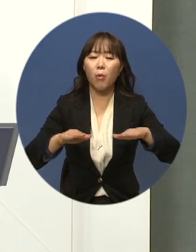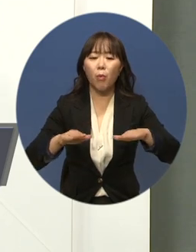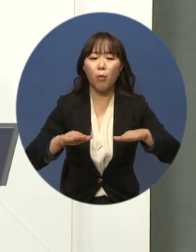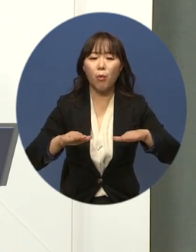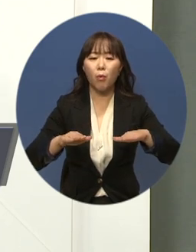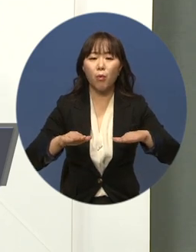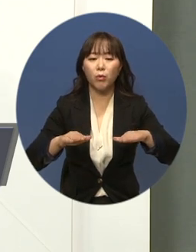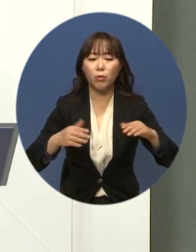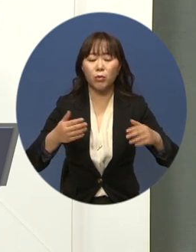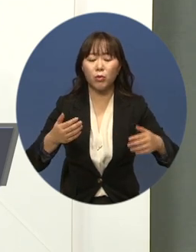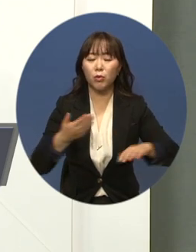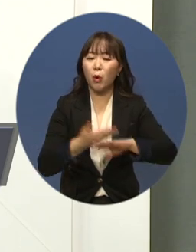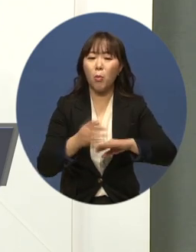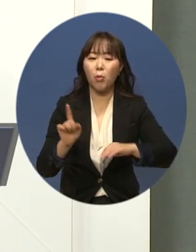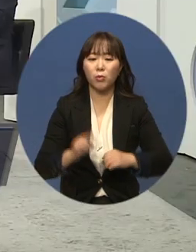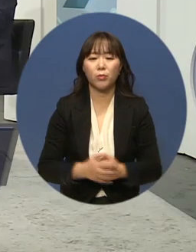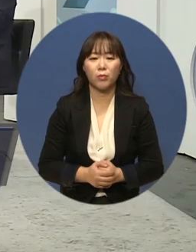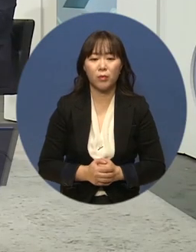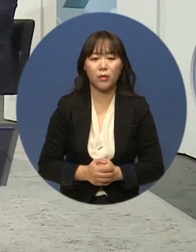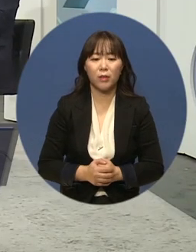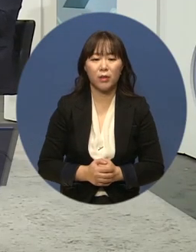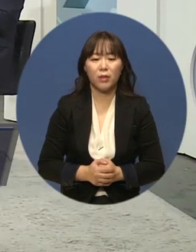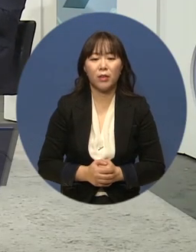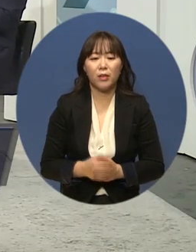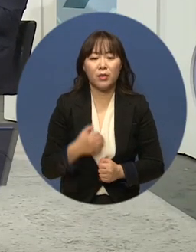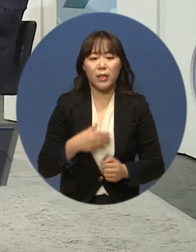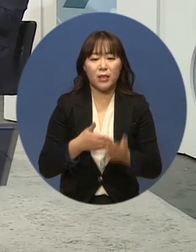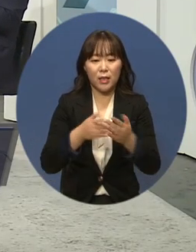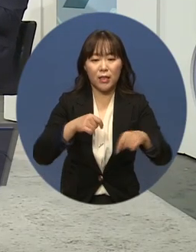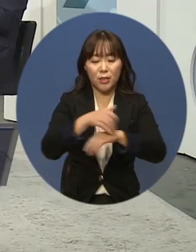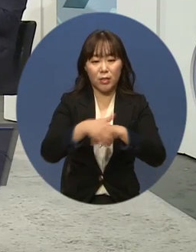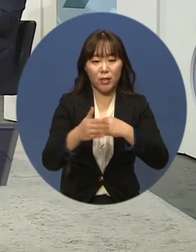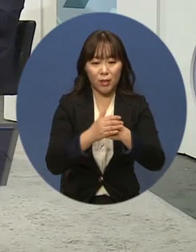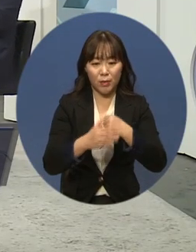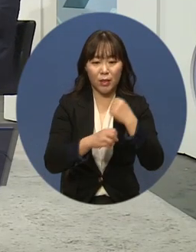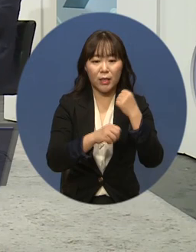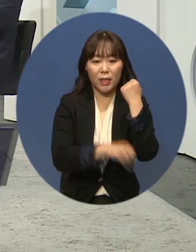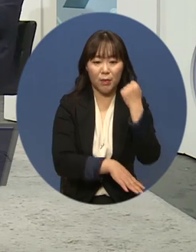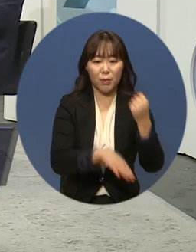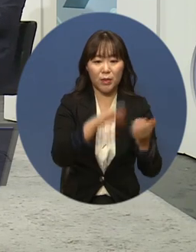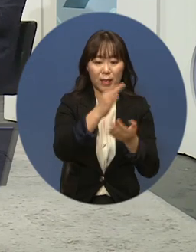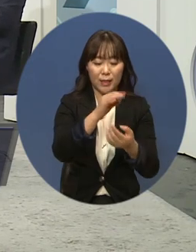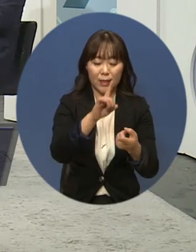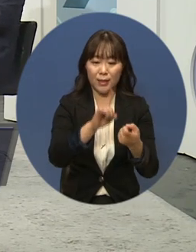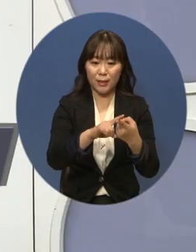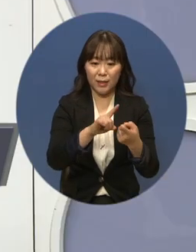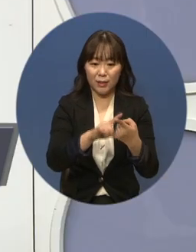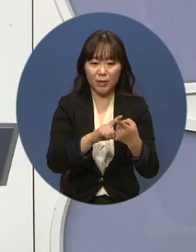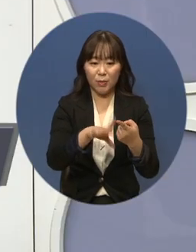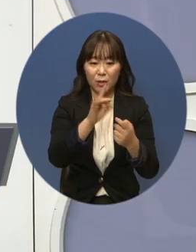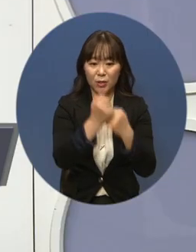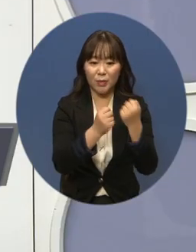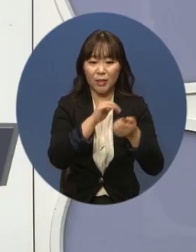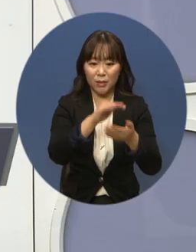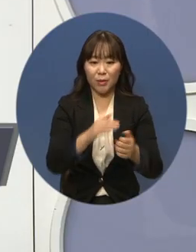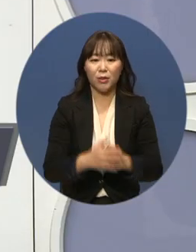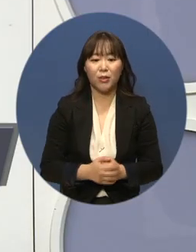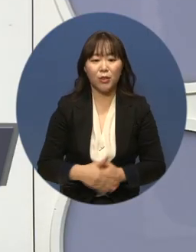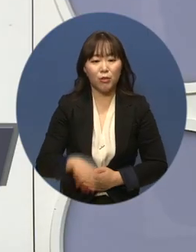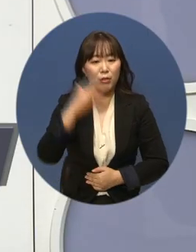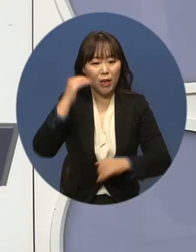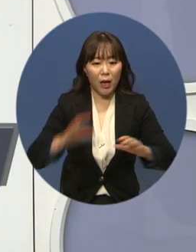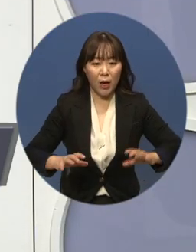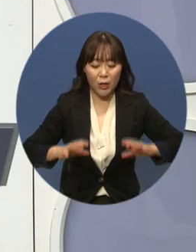지금 뭐 제가 제안한 정책이기 때문에 제 기본 자산제를 먼저 좀 설명을 하면요.